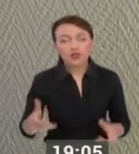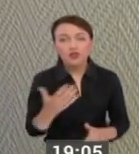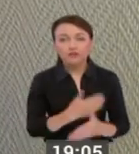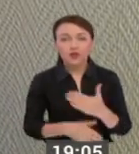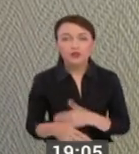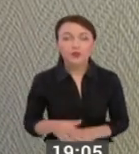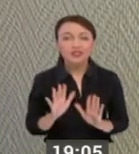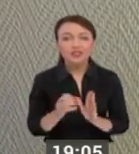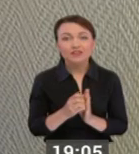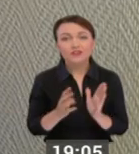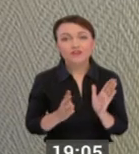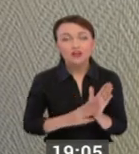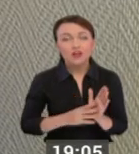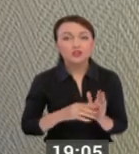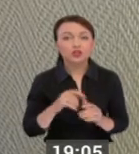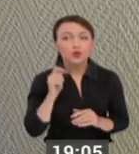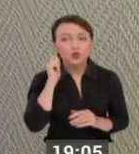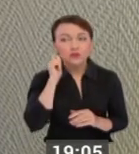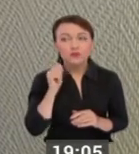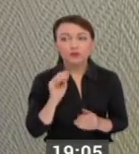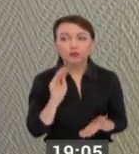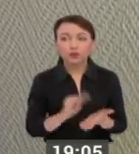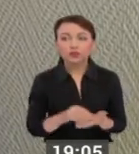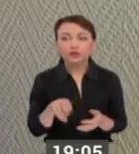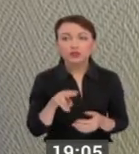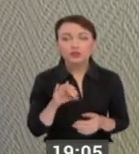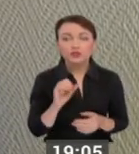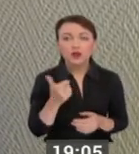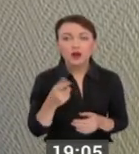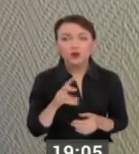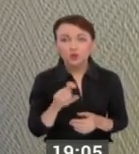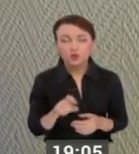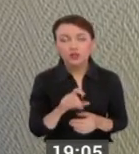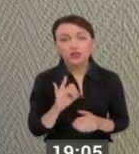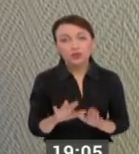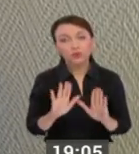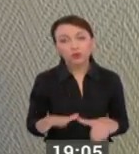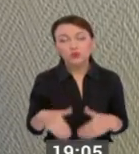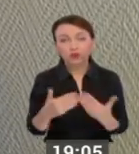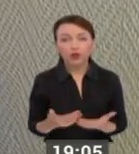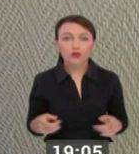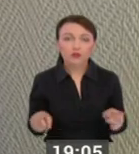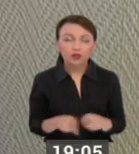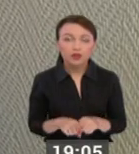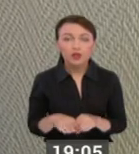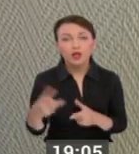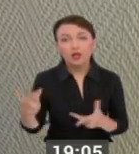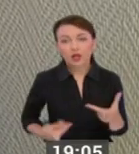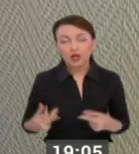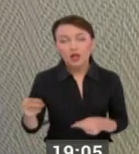кріслі. Тільки в 19 років мені поставили діагноз, і тоді ж запропонували от такий метод